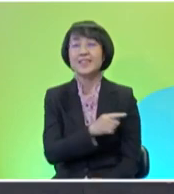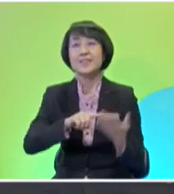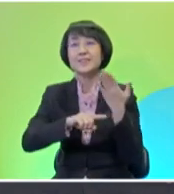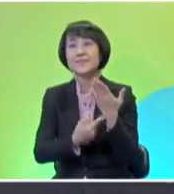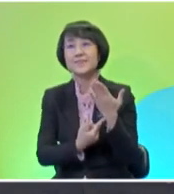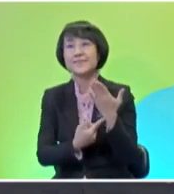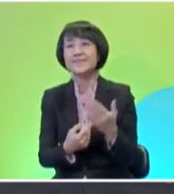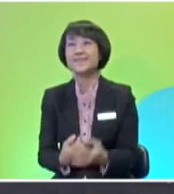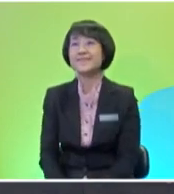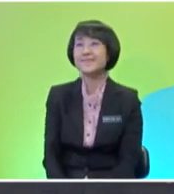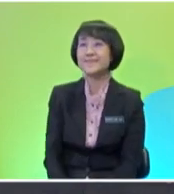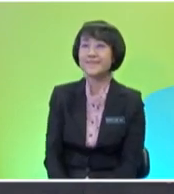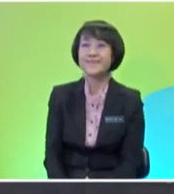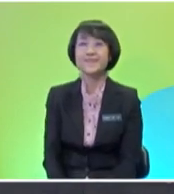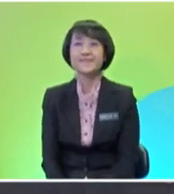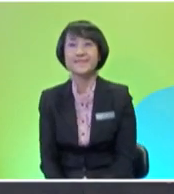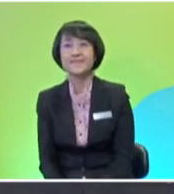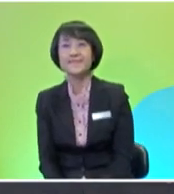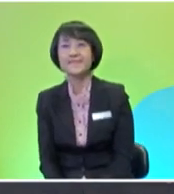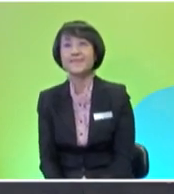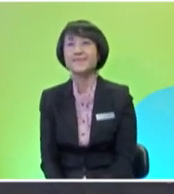terkejut ke tak terkejut.